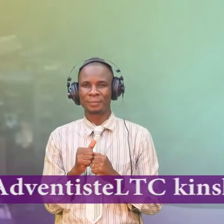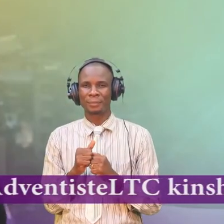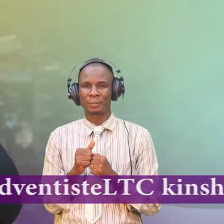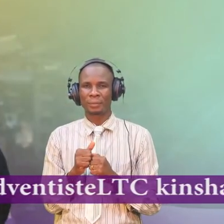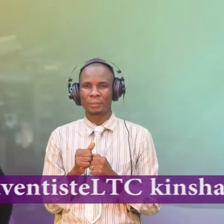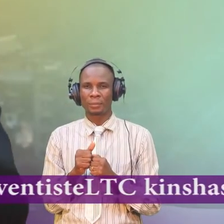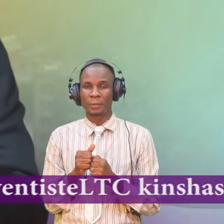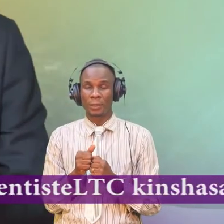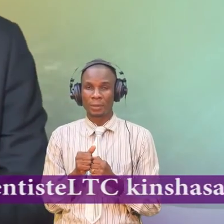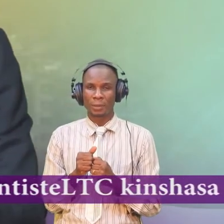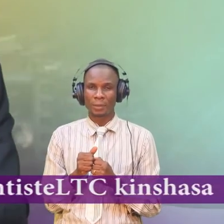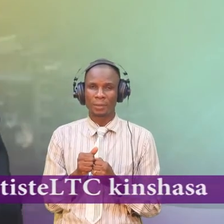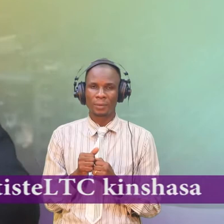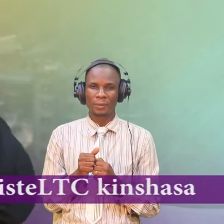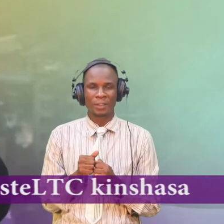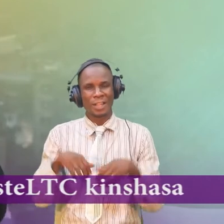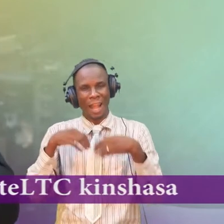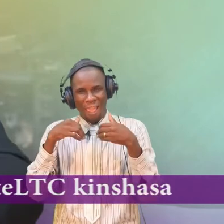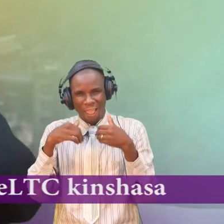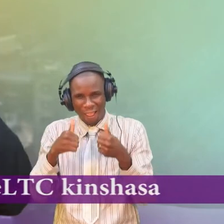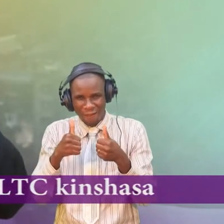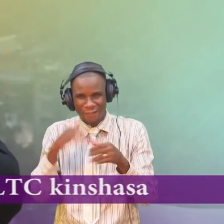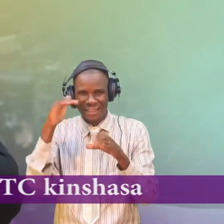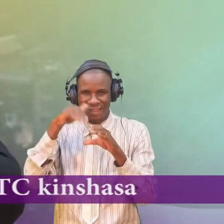tu? Kwa sababu tu